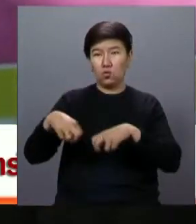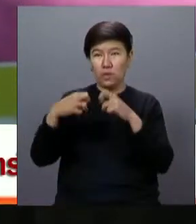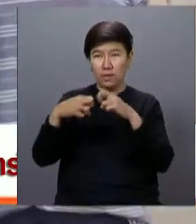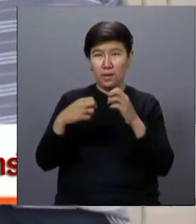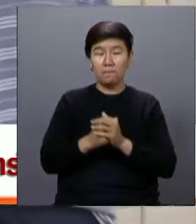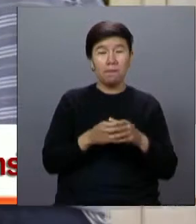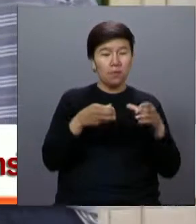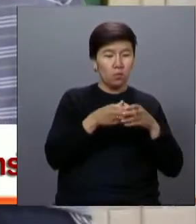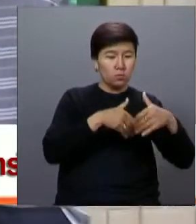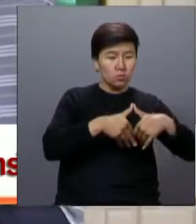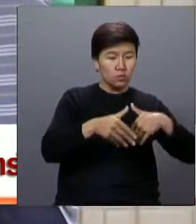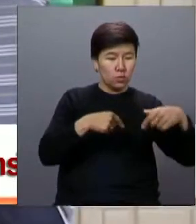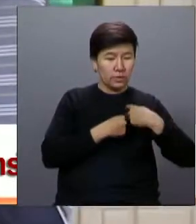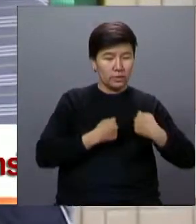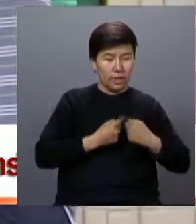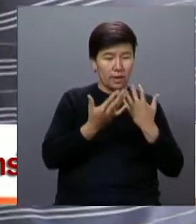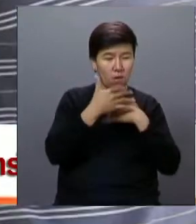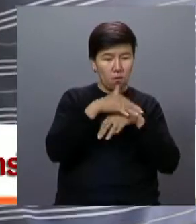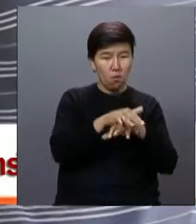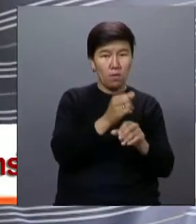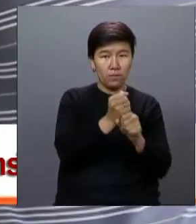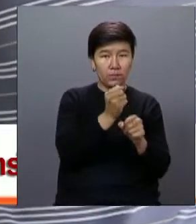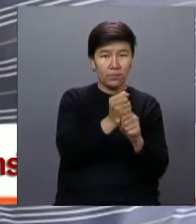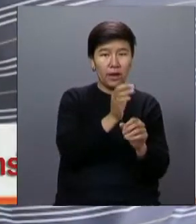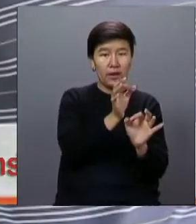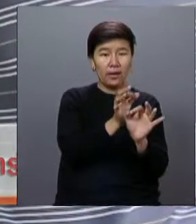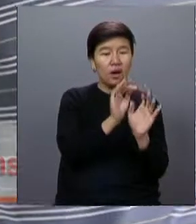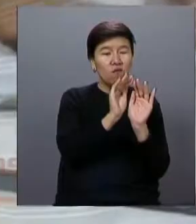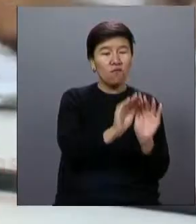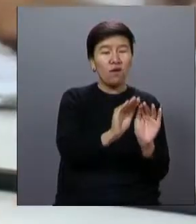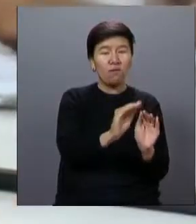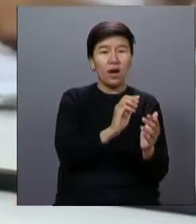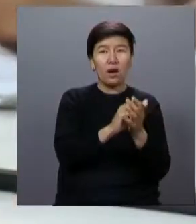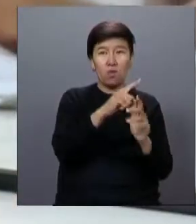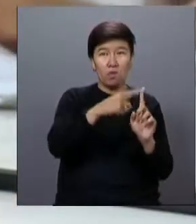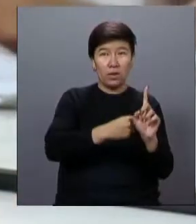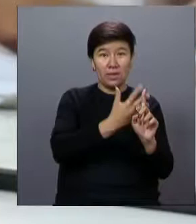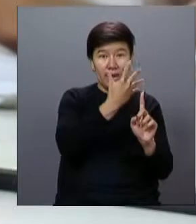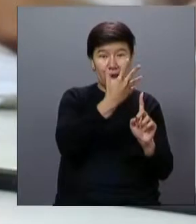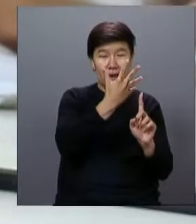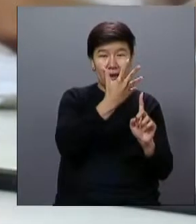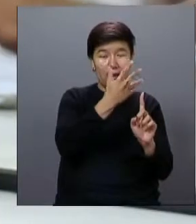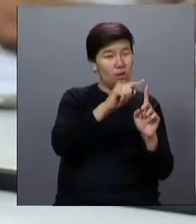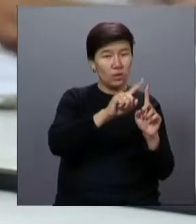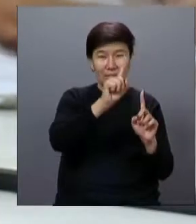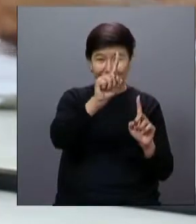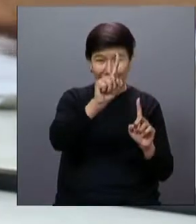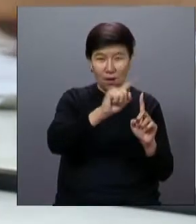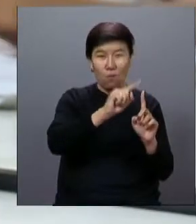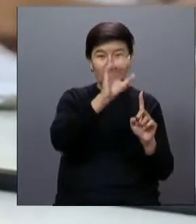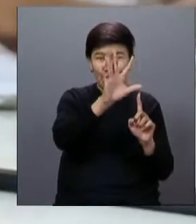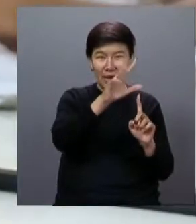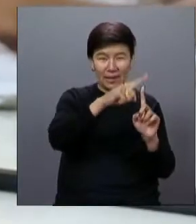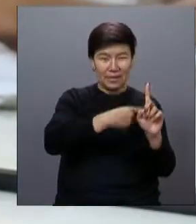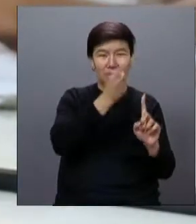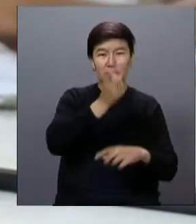บ้านแสลงพันธุ์ซึ่งเป็นการฝากเงินประจำทุกวันที่5ของเดือนจำนวนเงินจะเริ่มต้นที่20บาทขึ้นไ